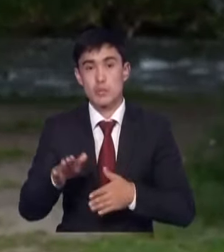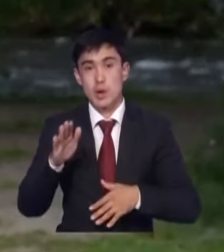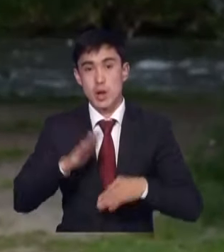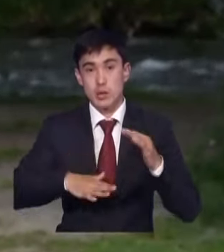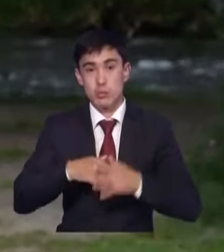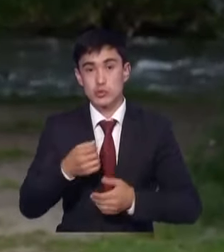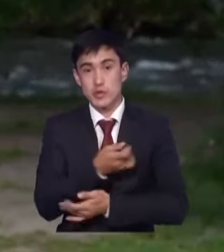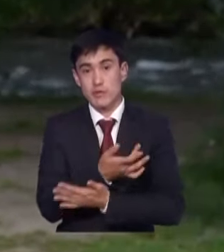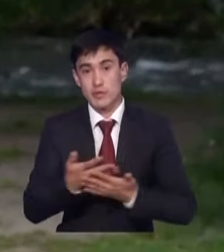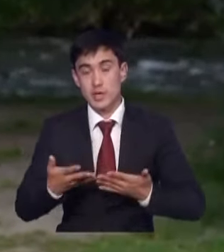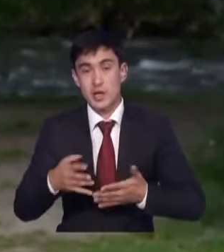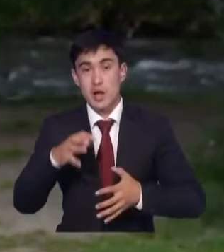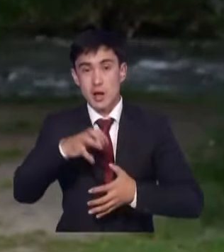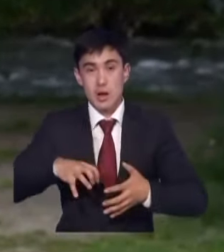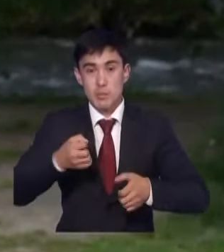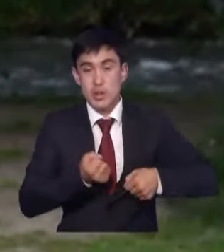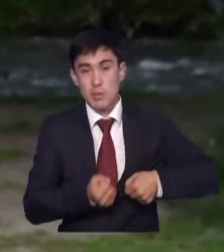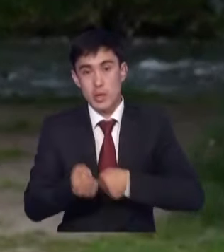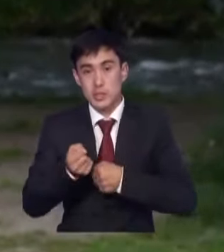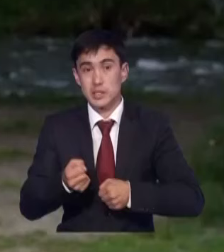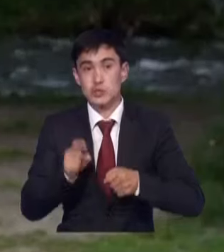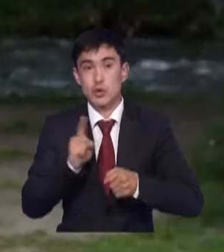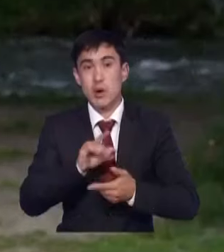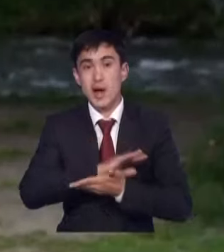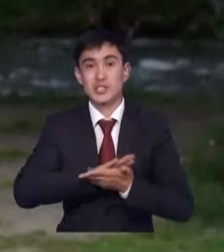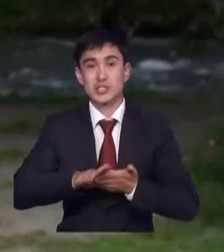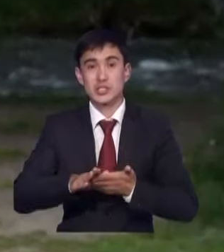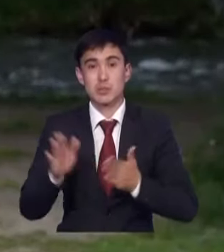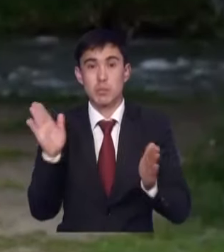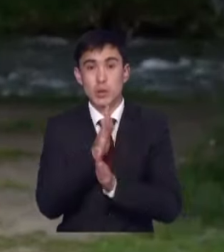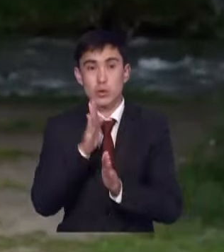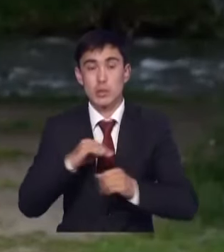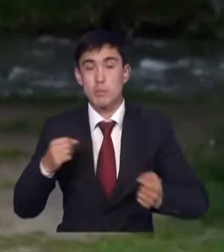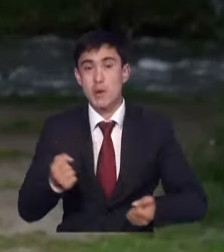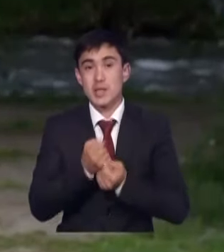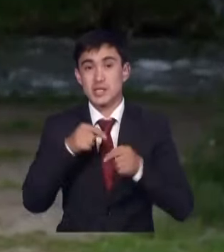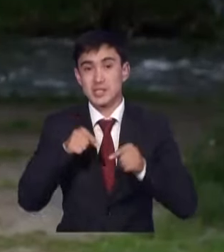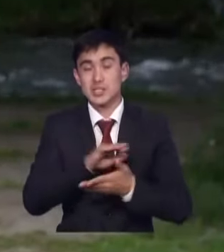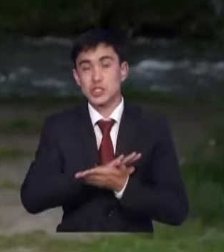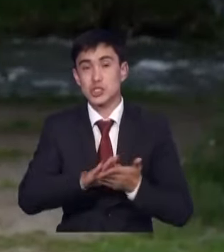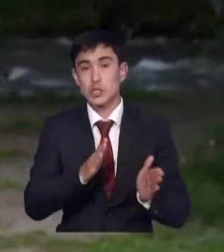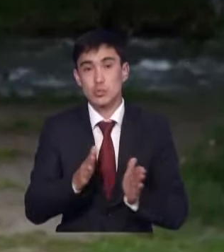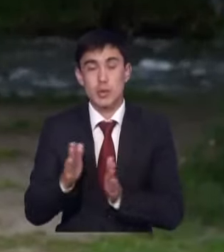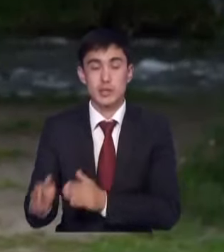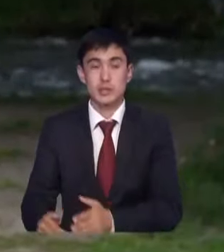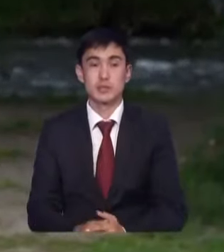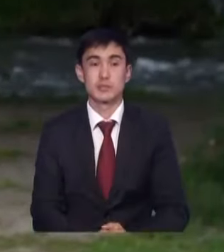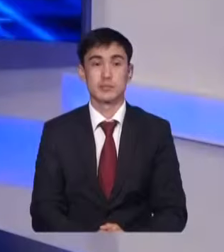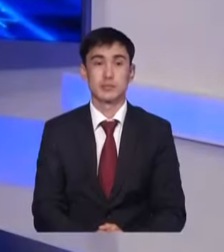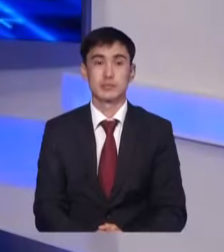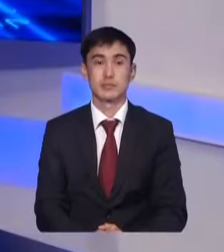рабочий инвентарь в виде грабли, лопаты и прочего, чтобы очистить природу и поддерживать здесь чистоту и порядок.